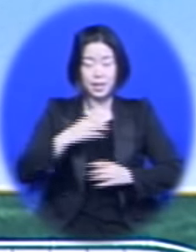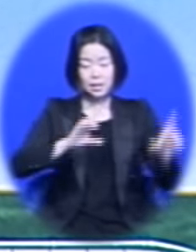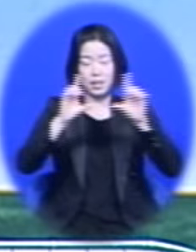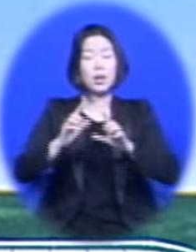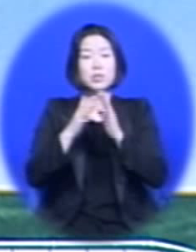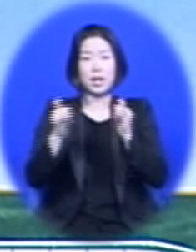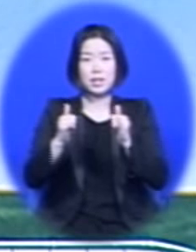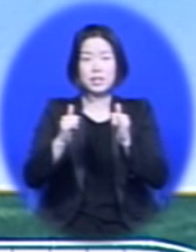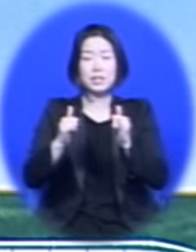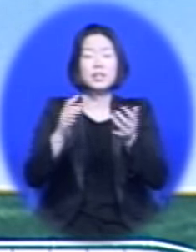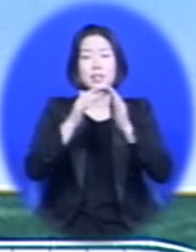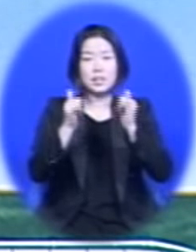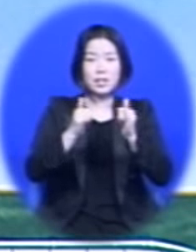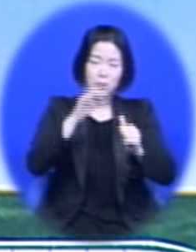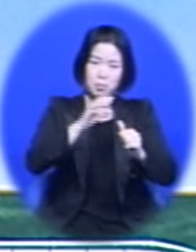박해를 받으리라.